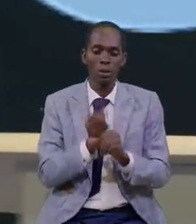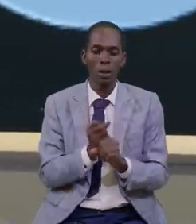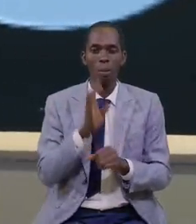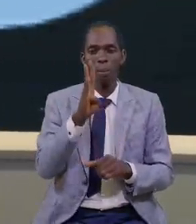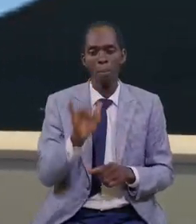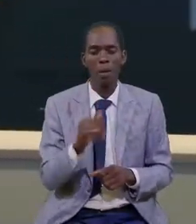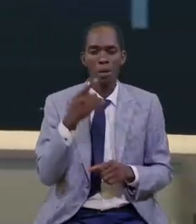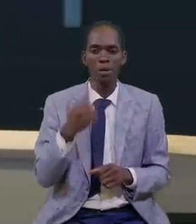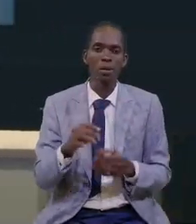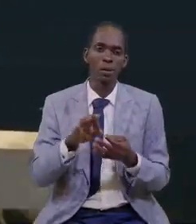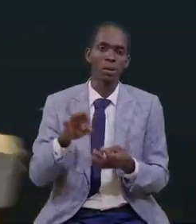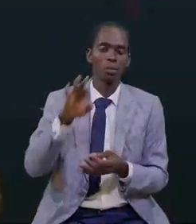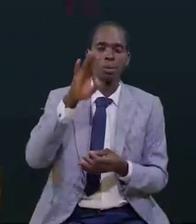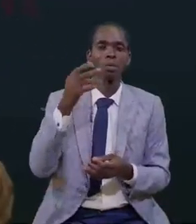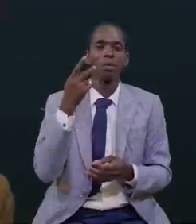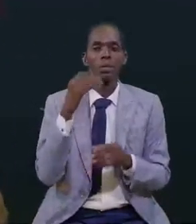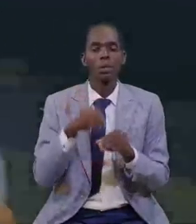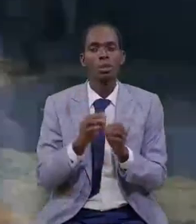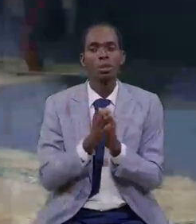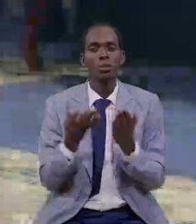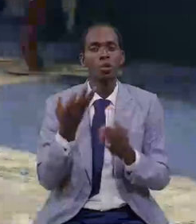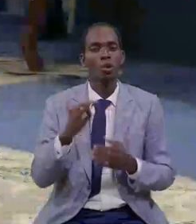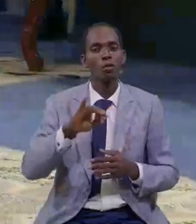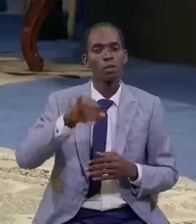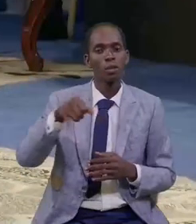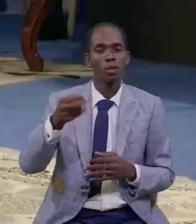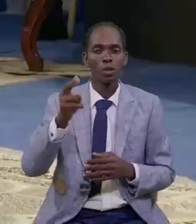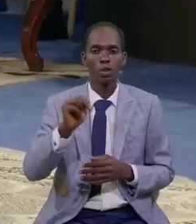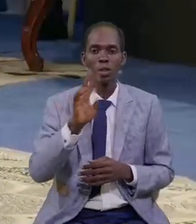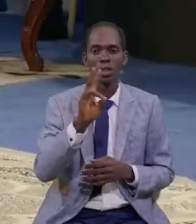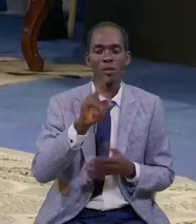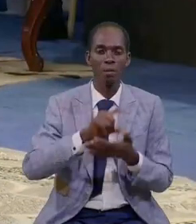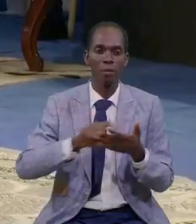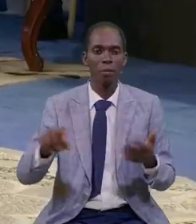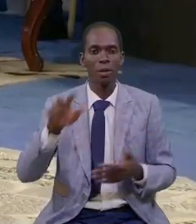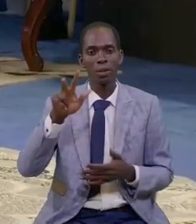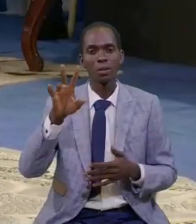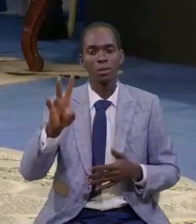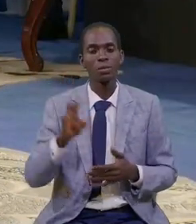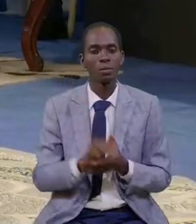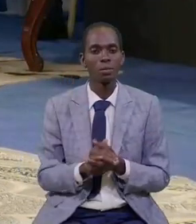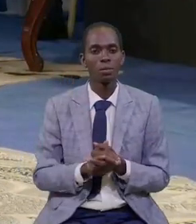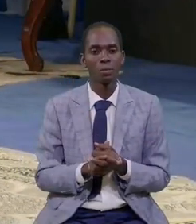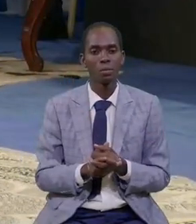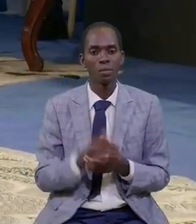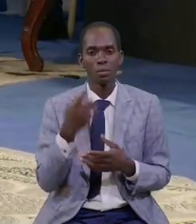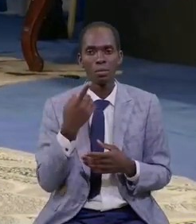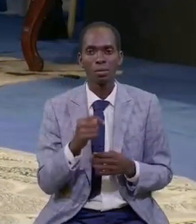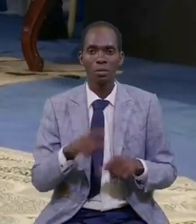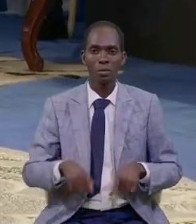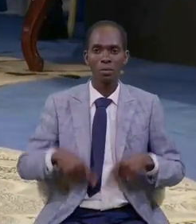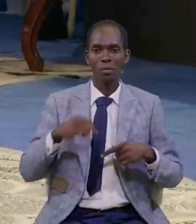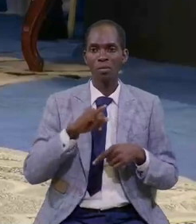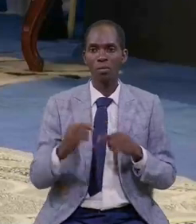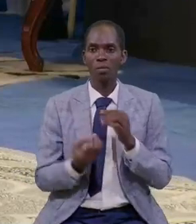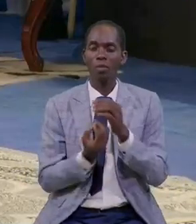Jean Jean encore chapitre 7 verset 37 la source vive